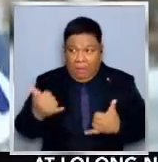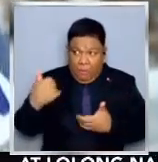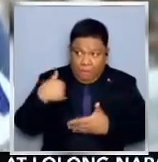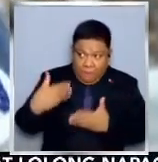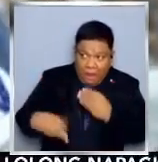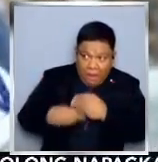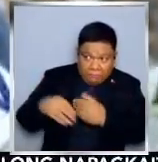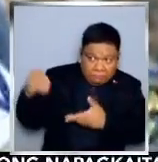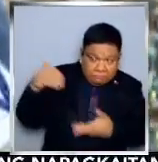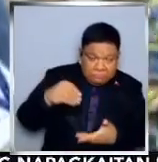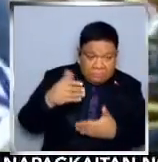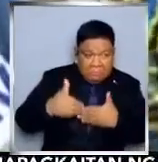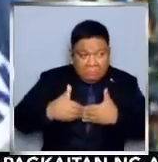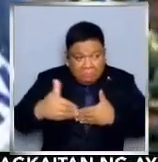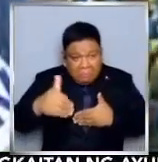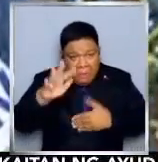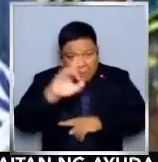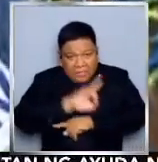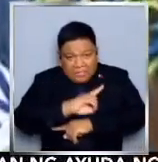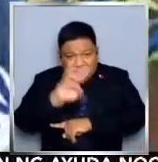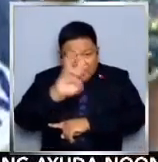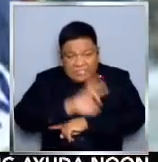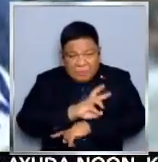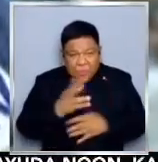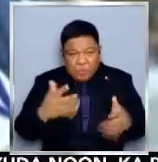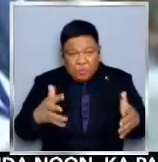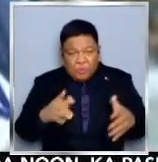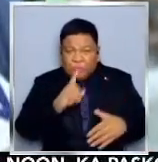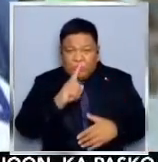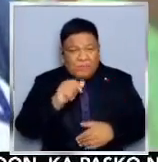lang. So talagang kulang.